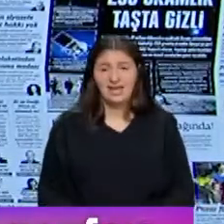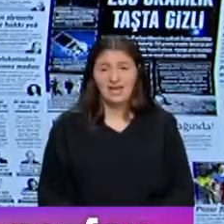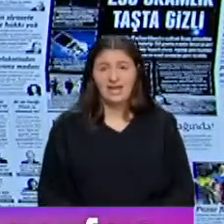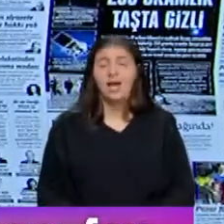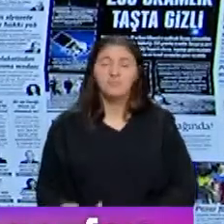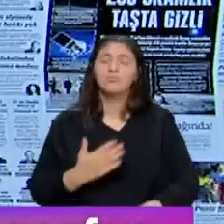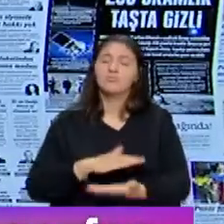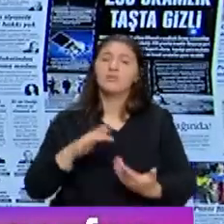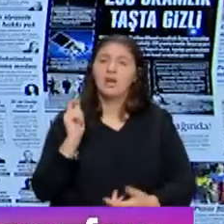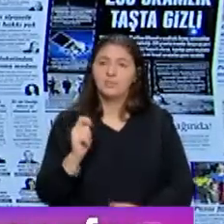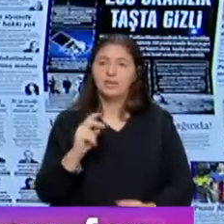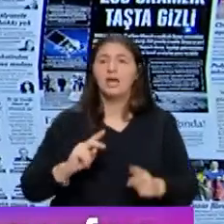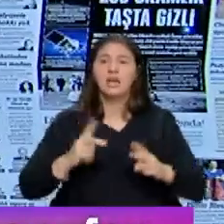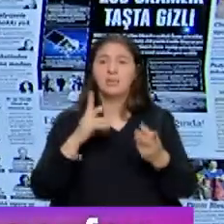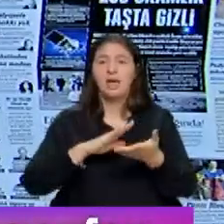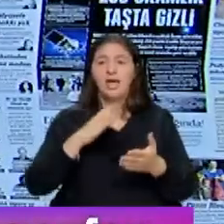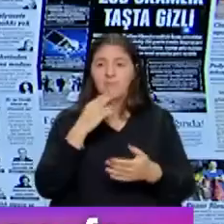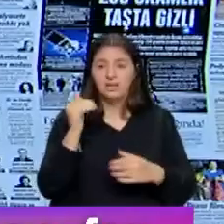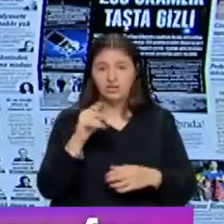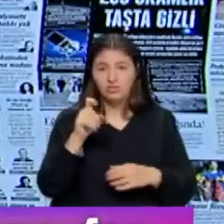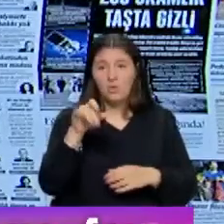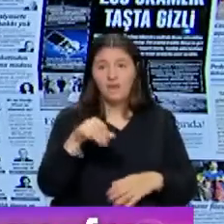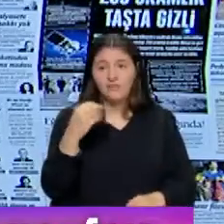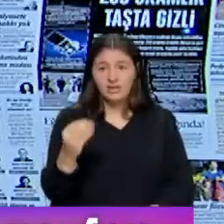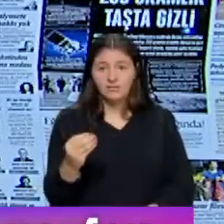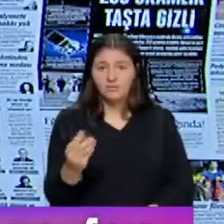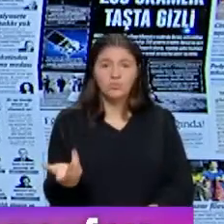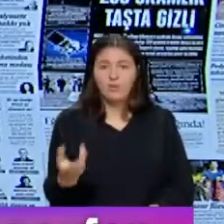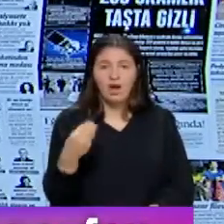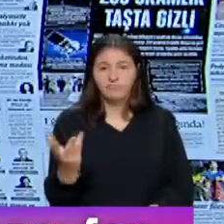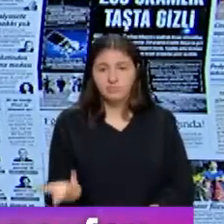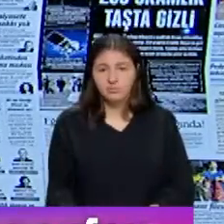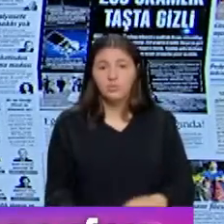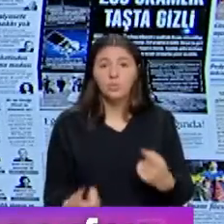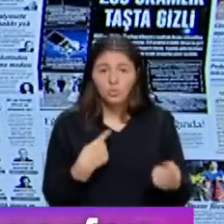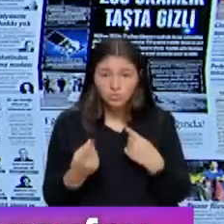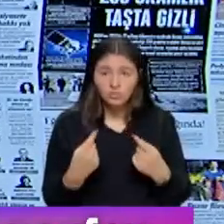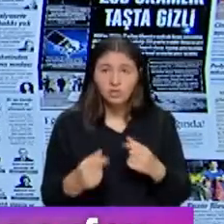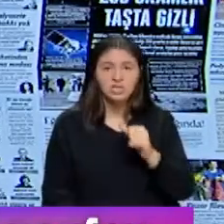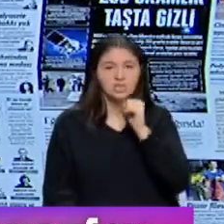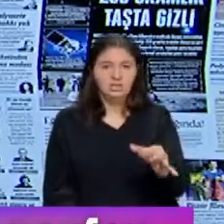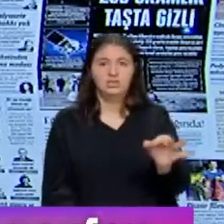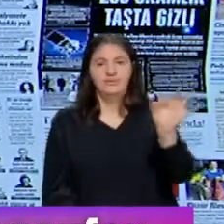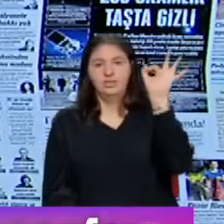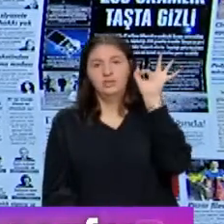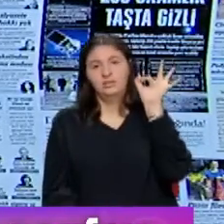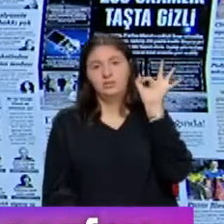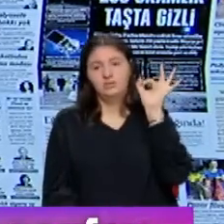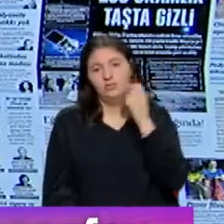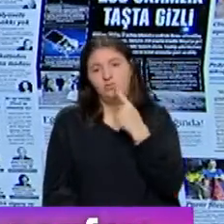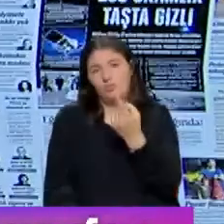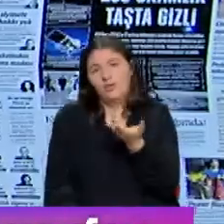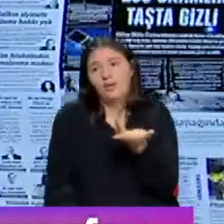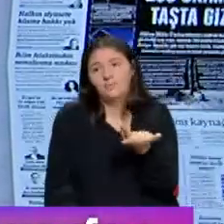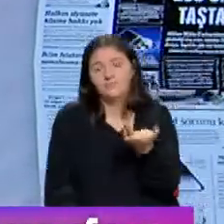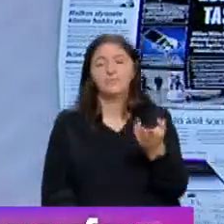bir düzenleme yapıldı kademeli emeklilik gelecek mi bu hak Verildi mi Hayır veremedi konuşuluyor mu Hiç konuşulmuyor onu da